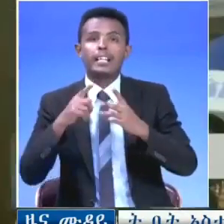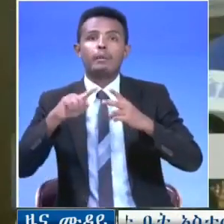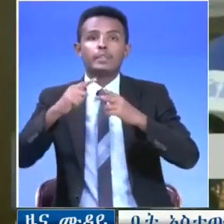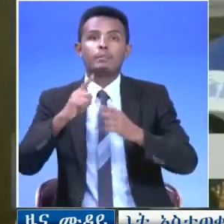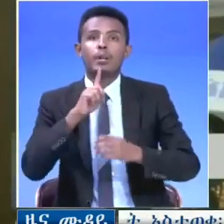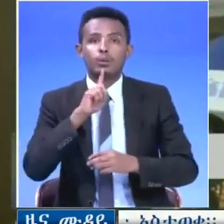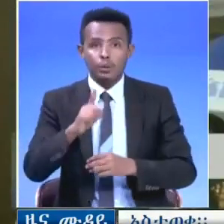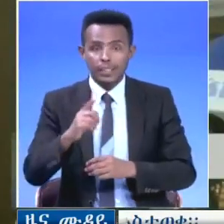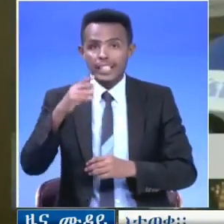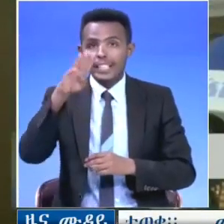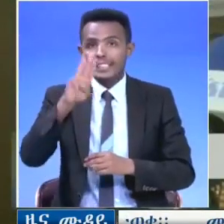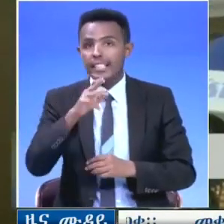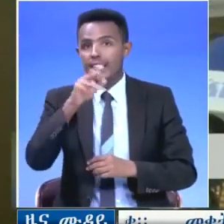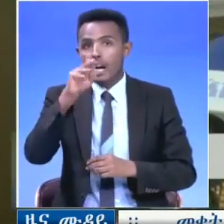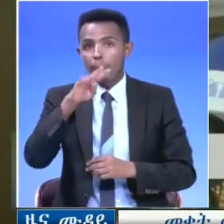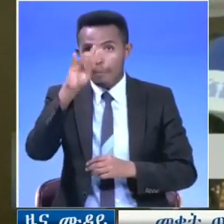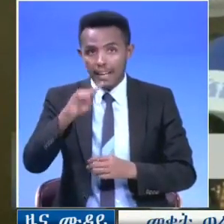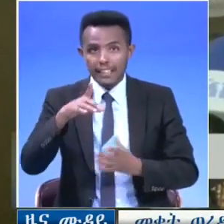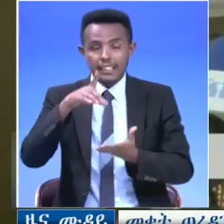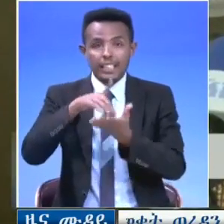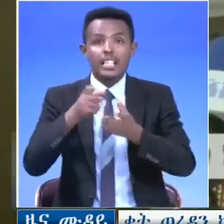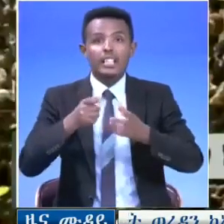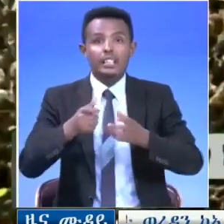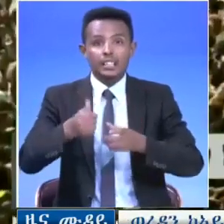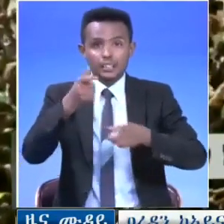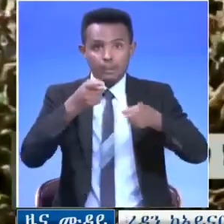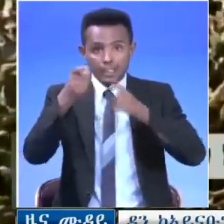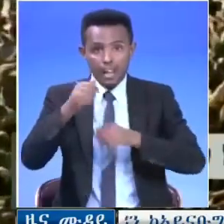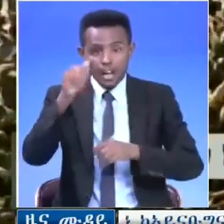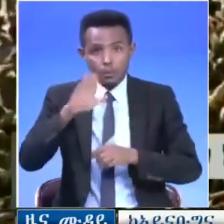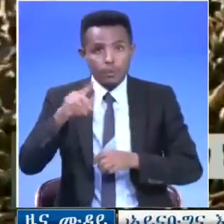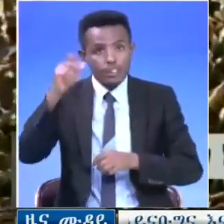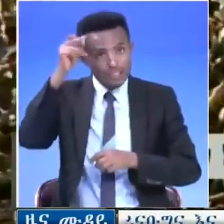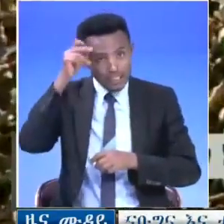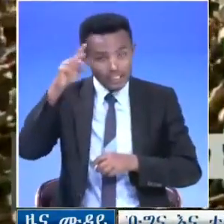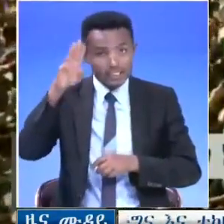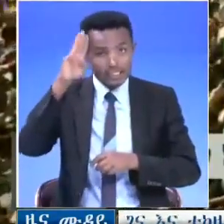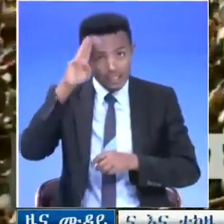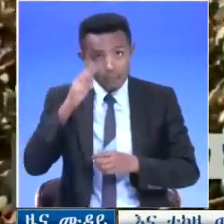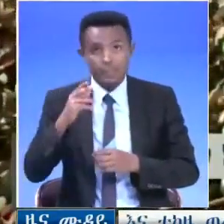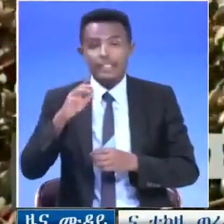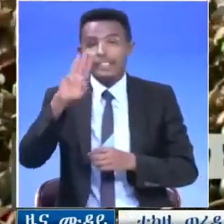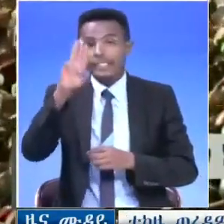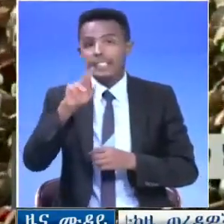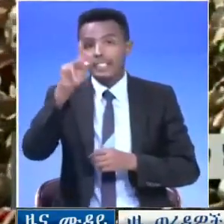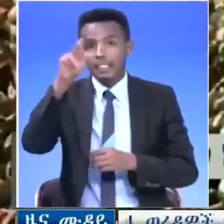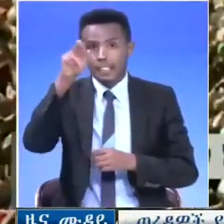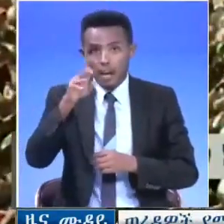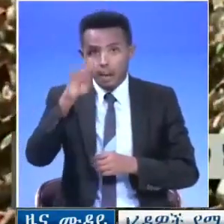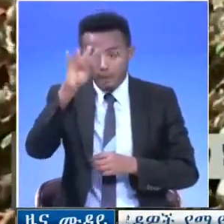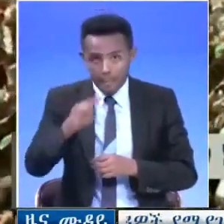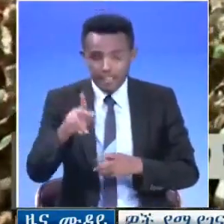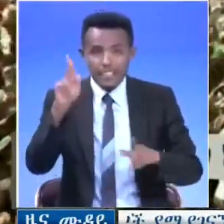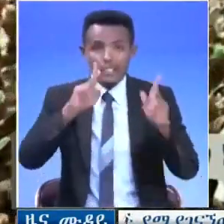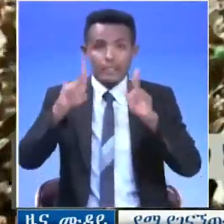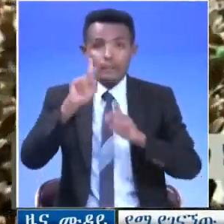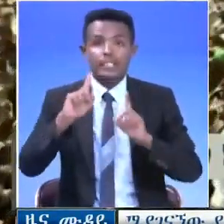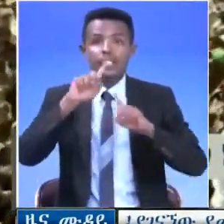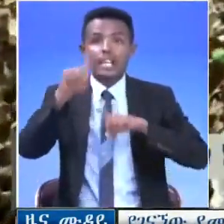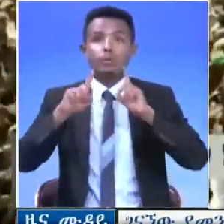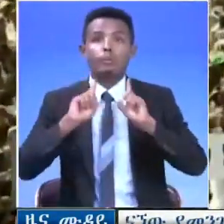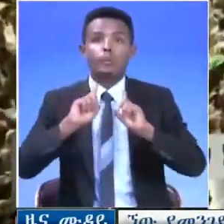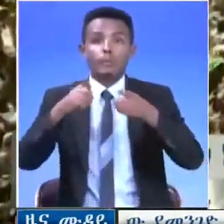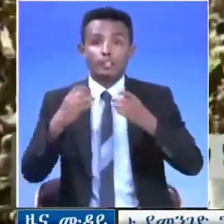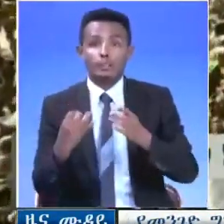ነው። የሲዳማ ክልል ርዕሰ መስተዳደር አቶ ደስታ ሊዳሞ የሲዳማ ህዝብ ጥያቄው በመመለሱ መደሰታቸውንና የተሻለ ልማትና